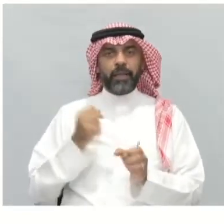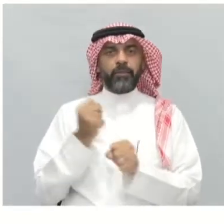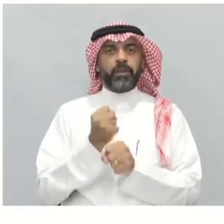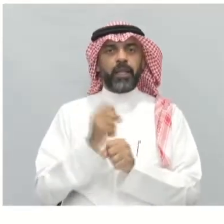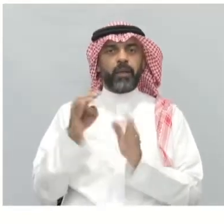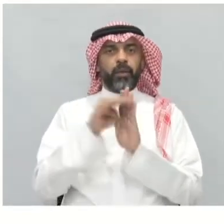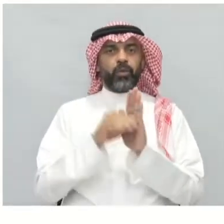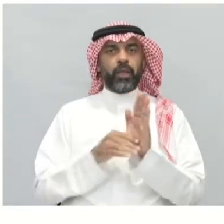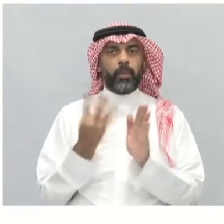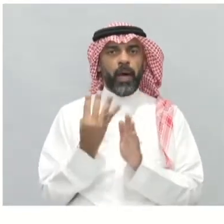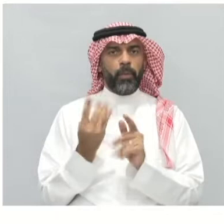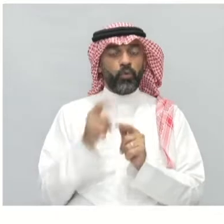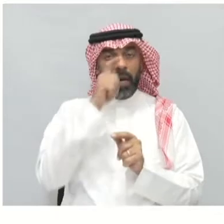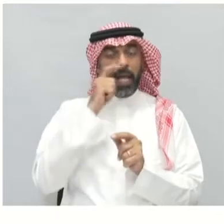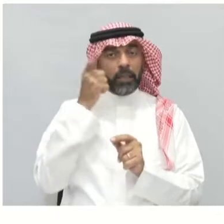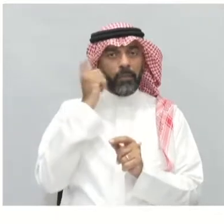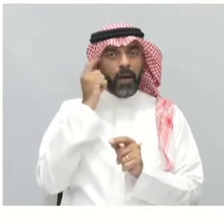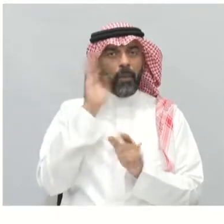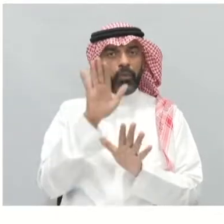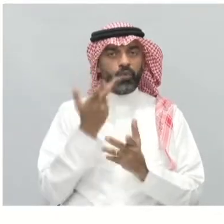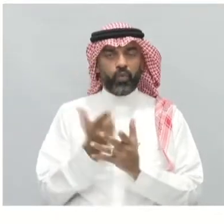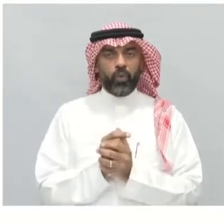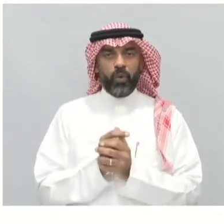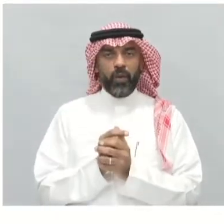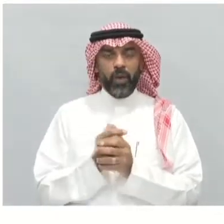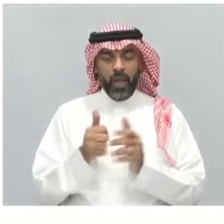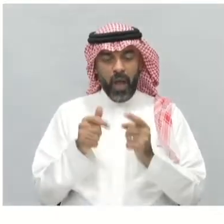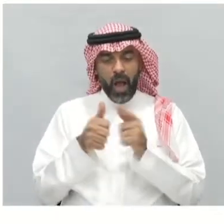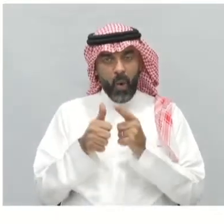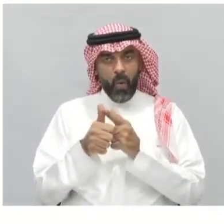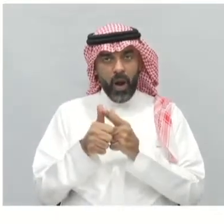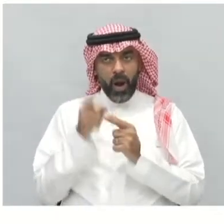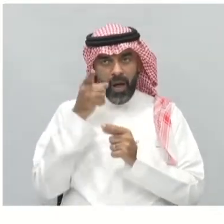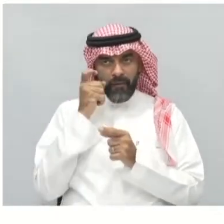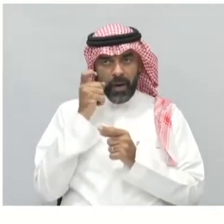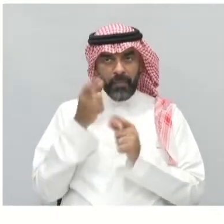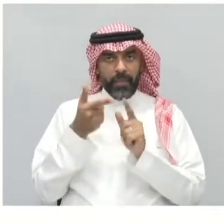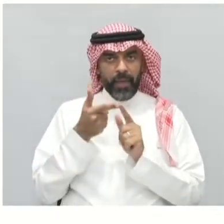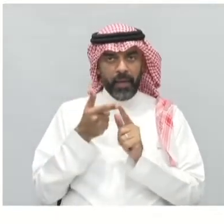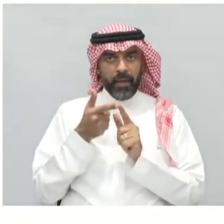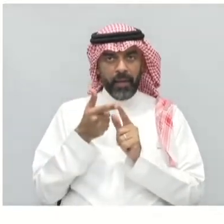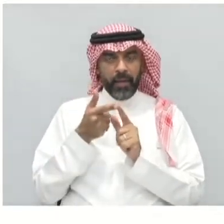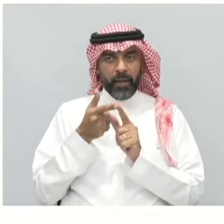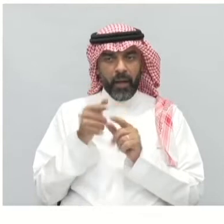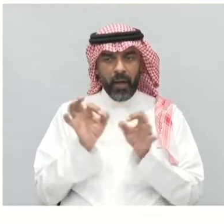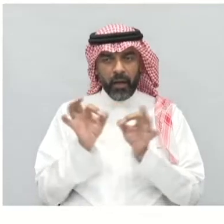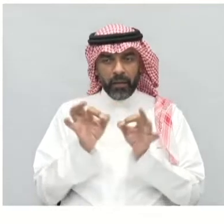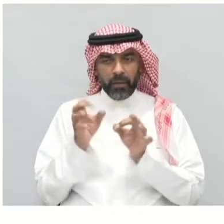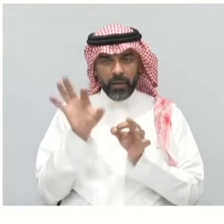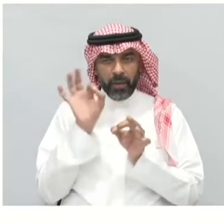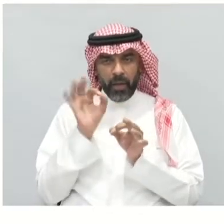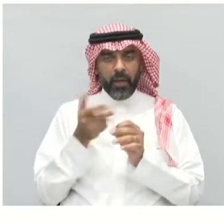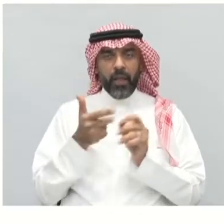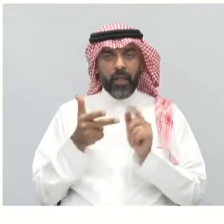الخطوات الاربع كلنا نعرفها افهم خطط حيل تحقق طيب ما هي الفائده من هذه الخطوات